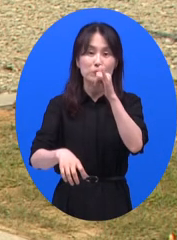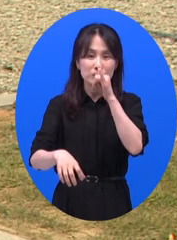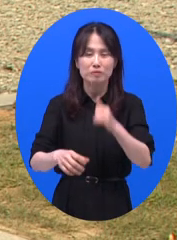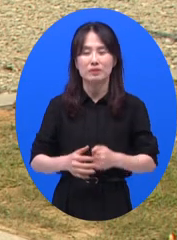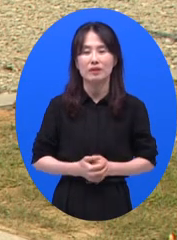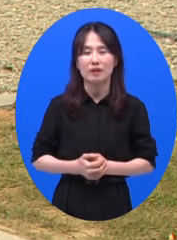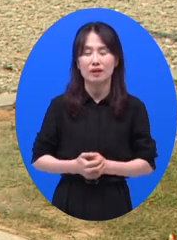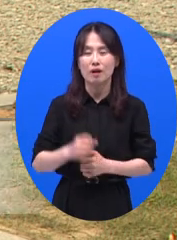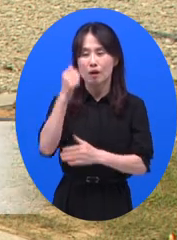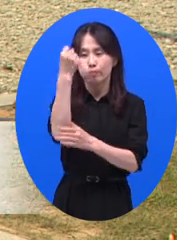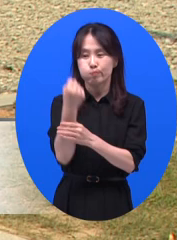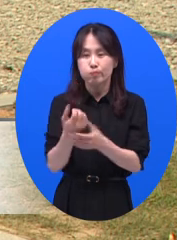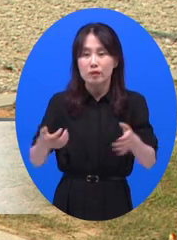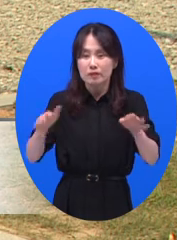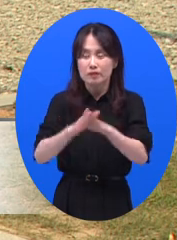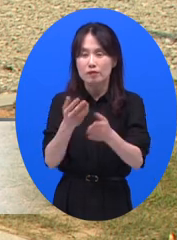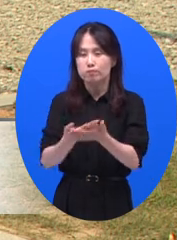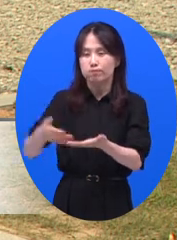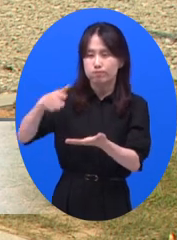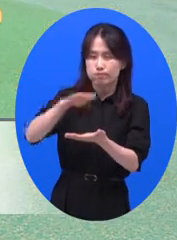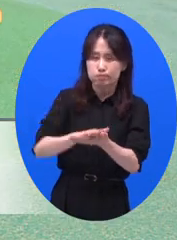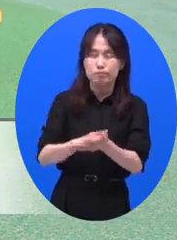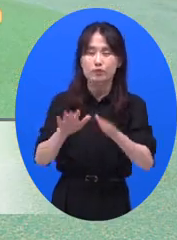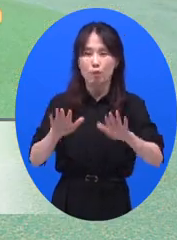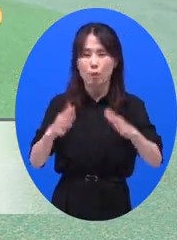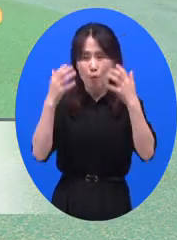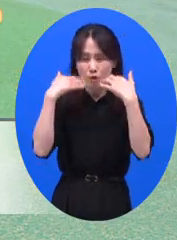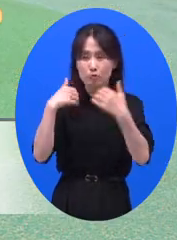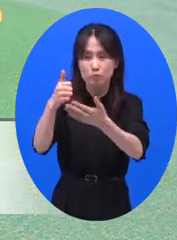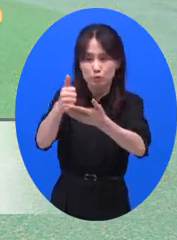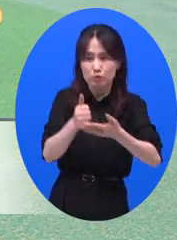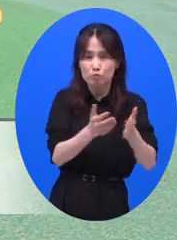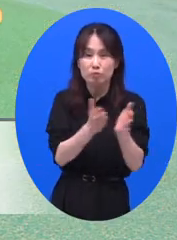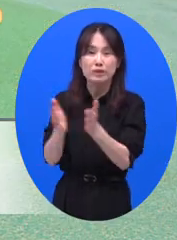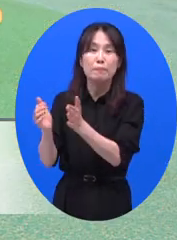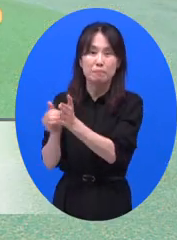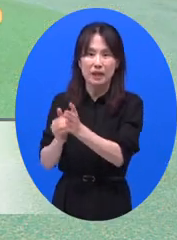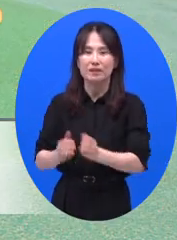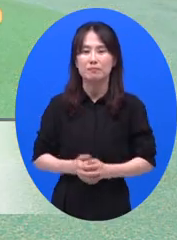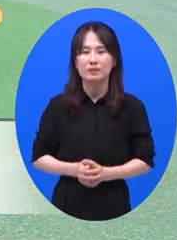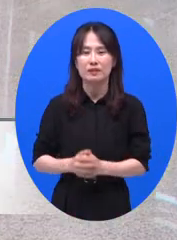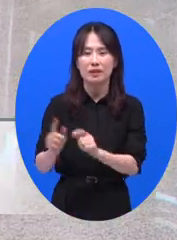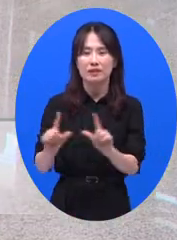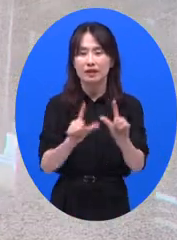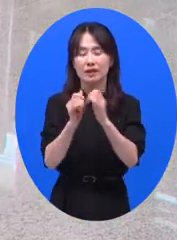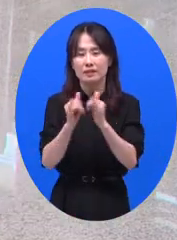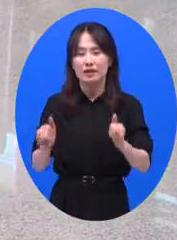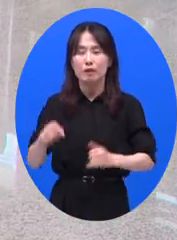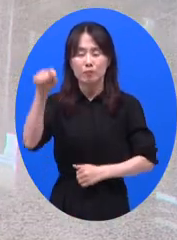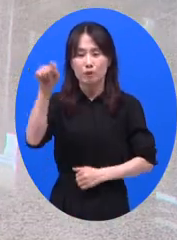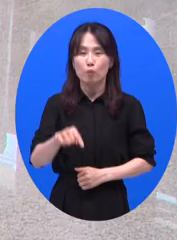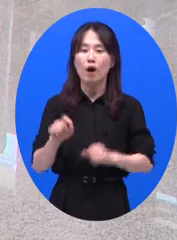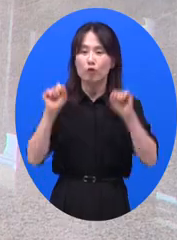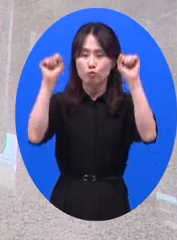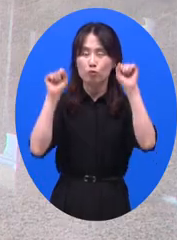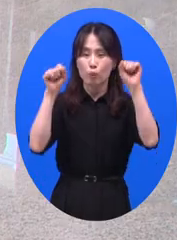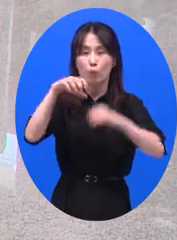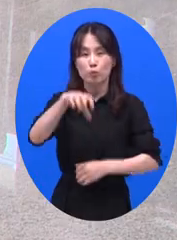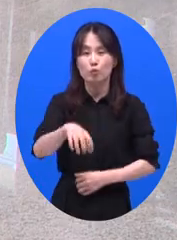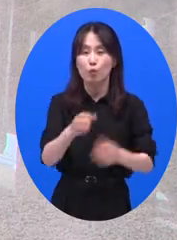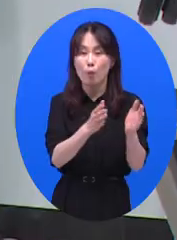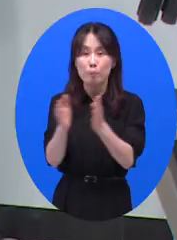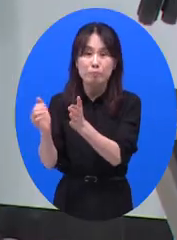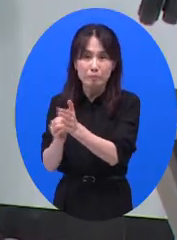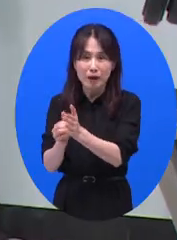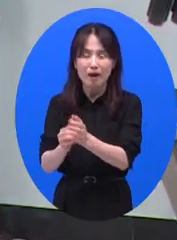캠핑장 까지 낙후된 시설을 벗어던지고 올여름 손님 맞을 준비를 마쳤습니다 주민공동시설 도 마련해 함께